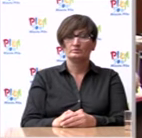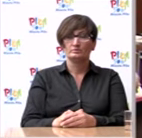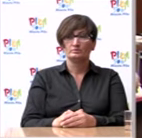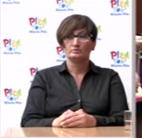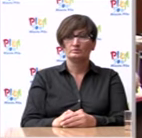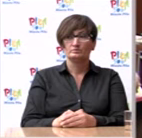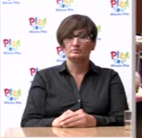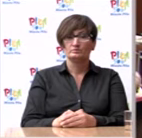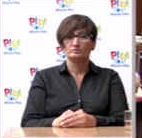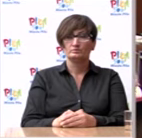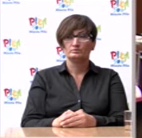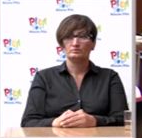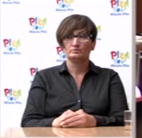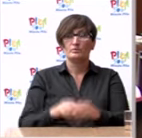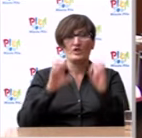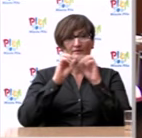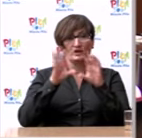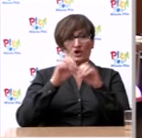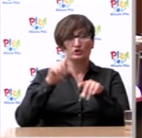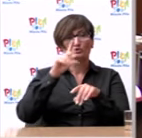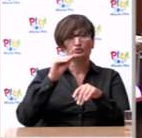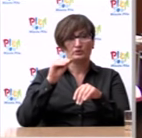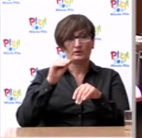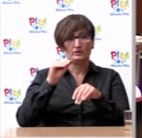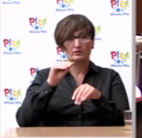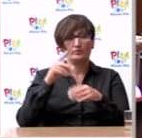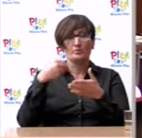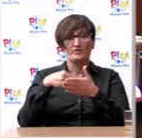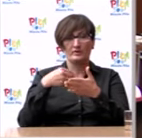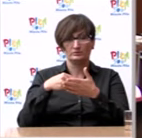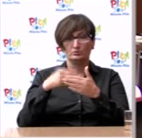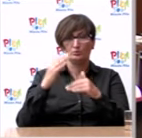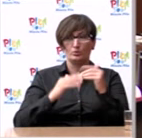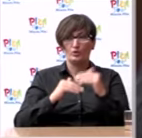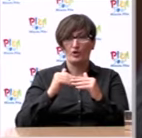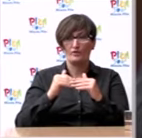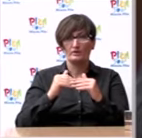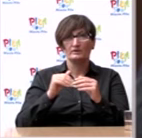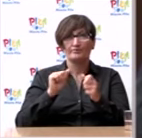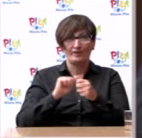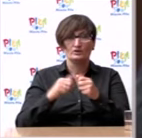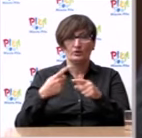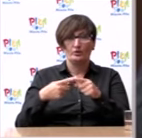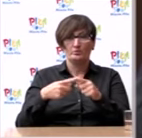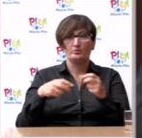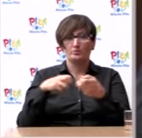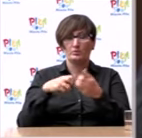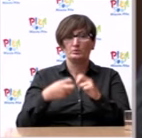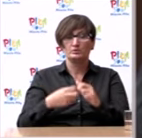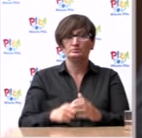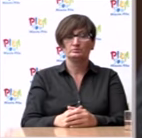natomiast pewnie gwoli wyjaśnienia trzeba powiedzieć, że konstrukcja finansowa inwestycji, no to jest bardzo skomplikowana sprawa